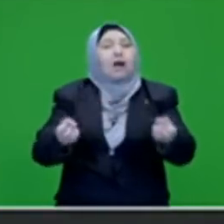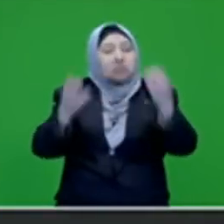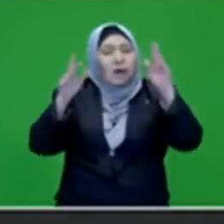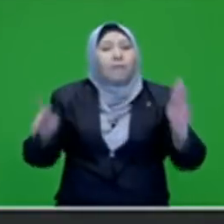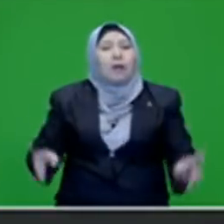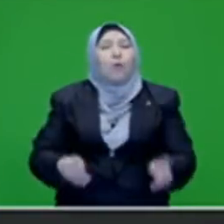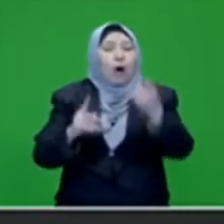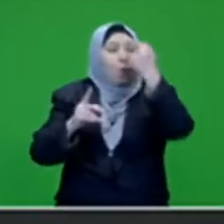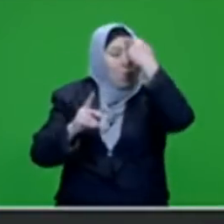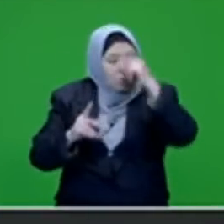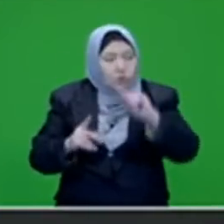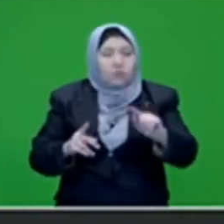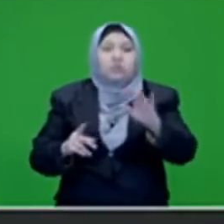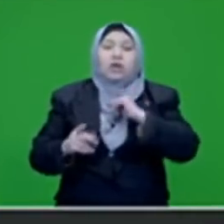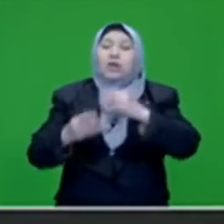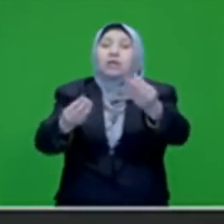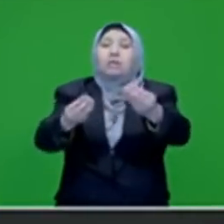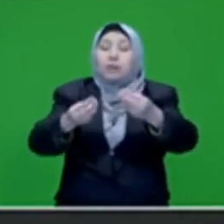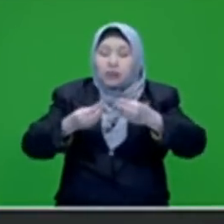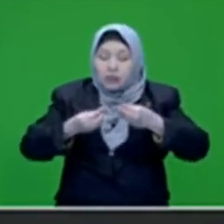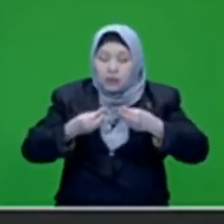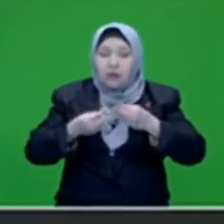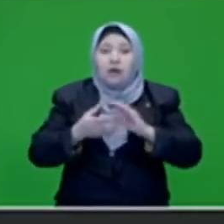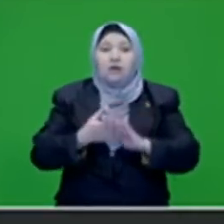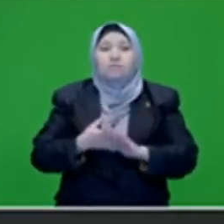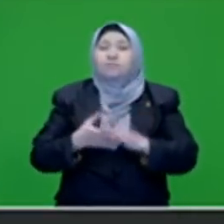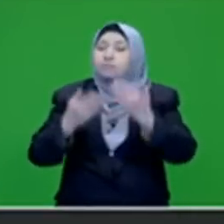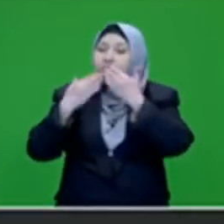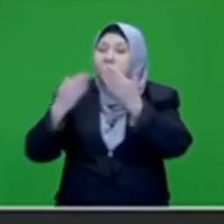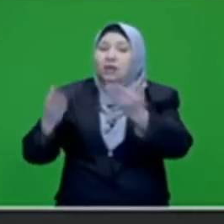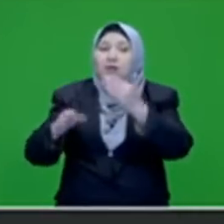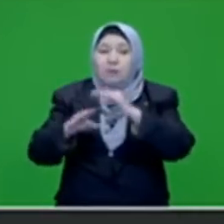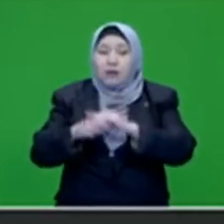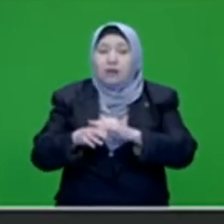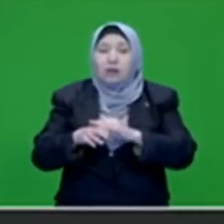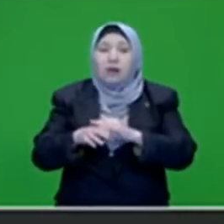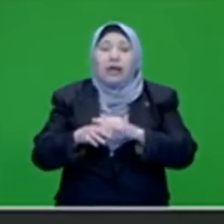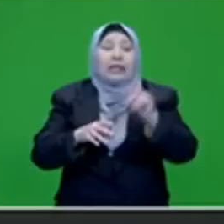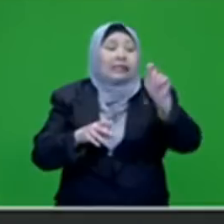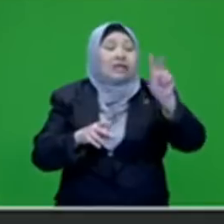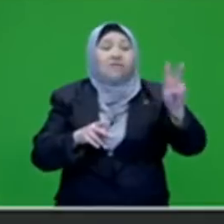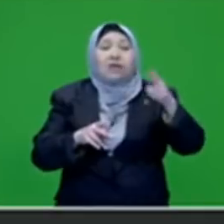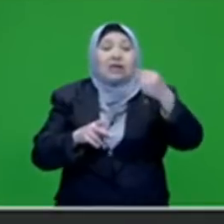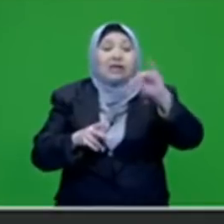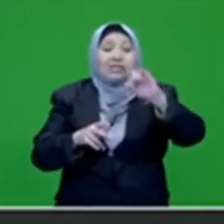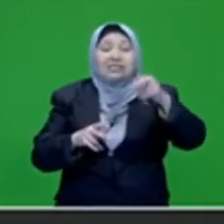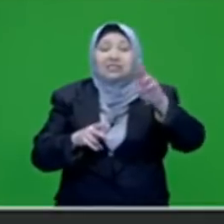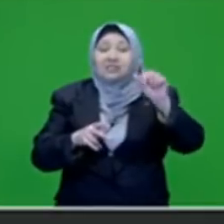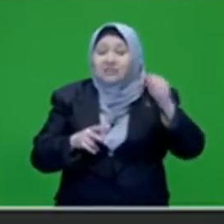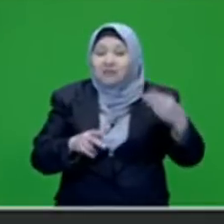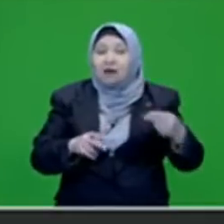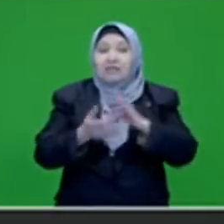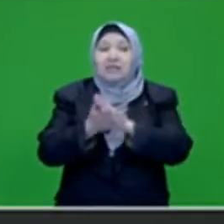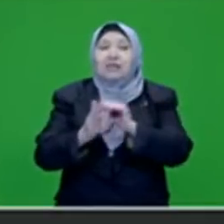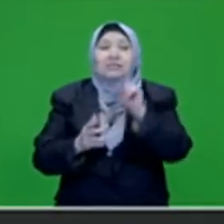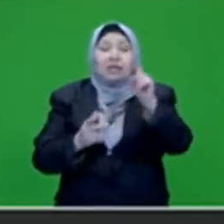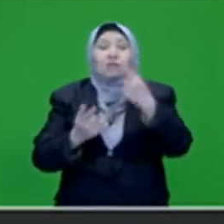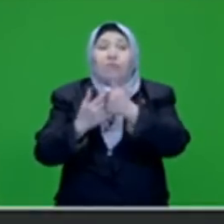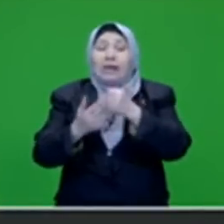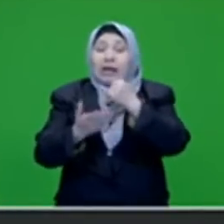saya diberikan untuk buat program berdakwah. Terima kasih kepada TV Hijrah menjadikan saya sebagai salah seorang